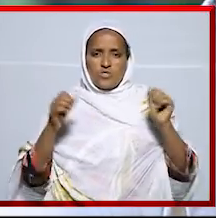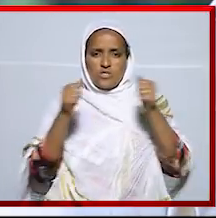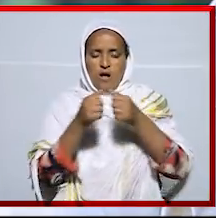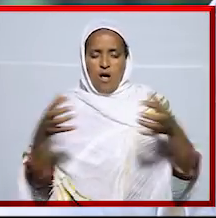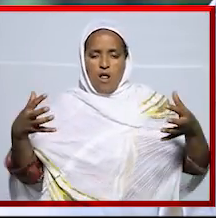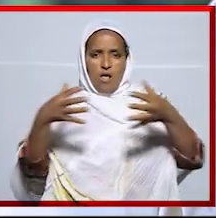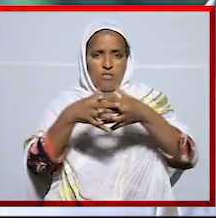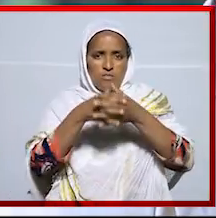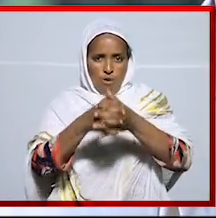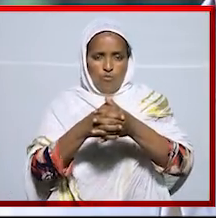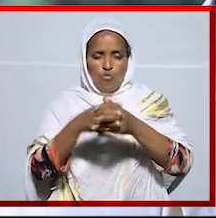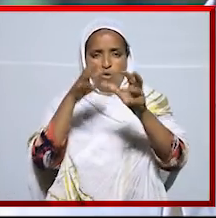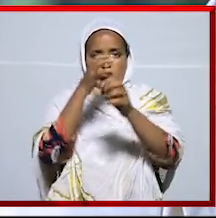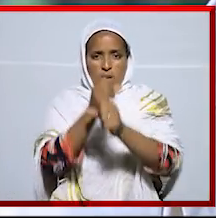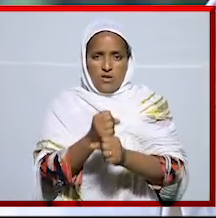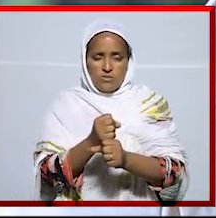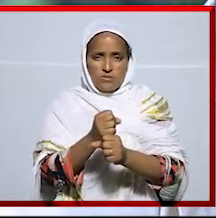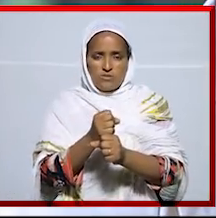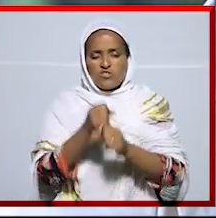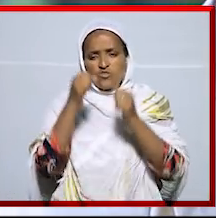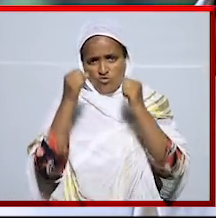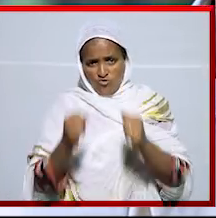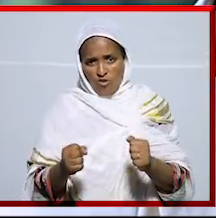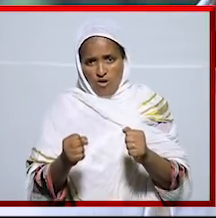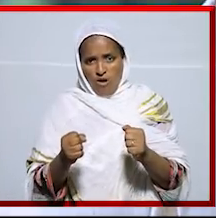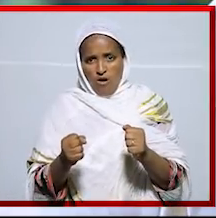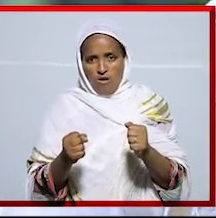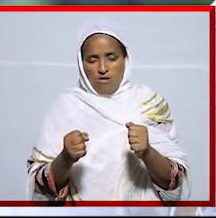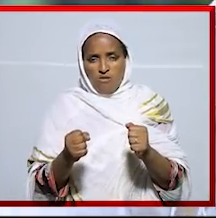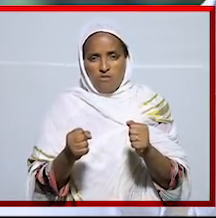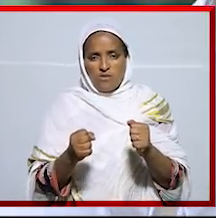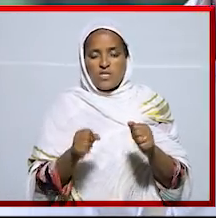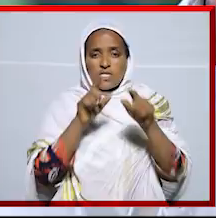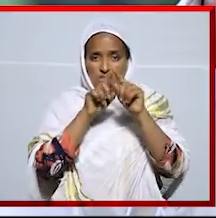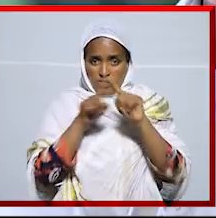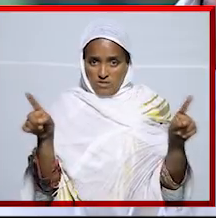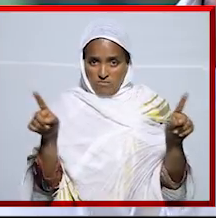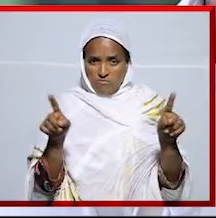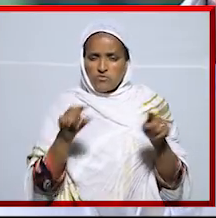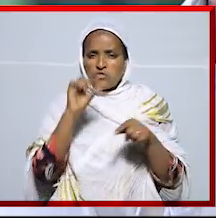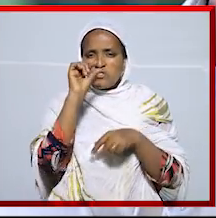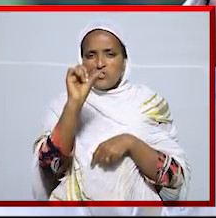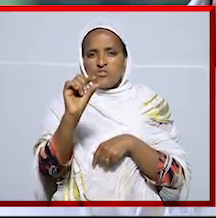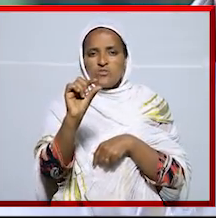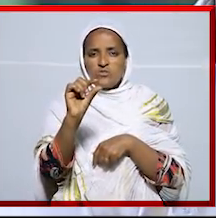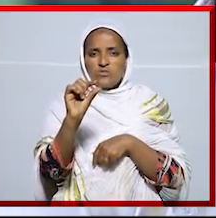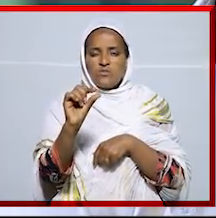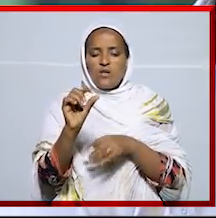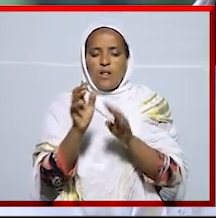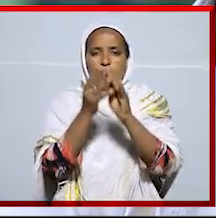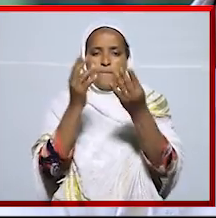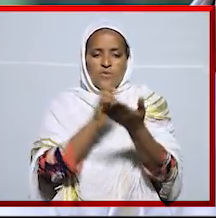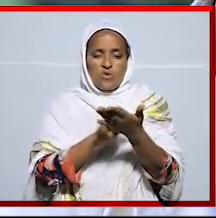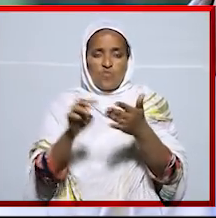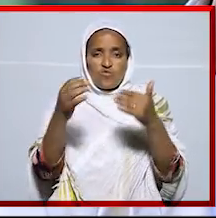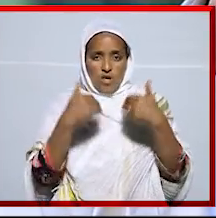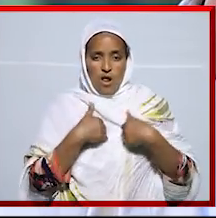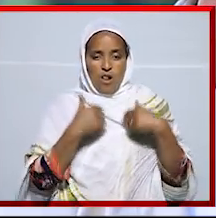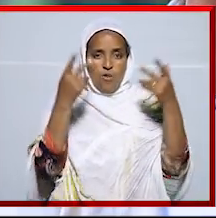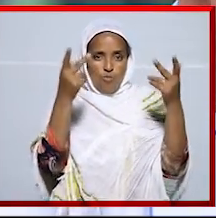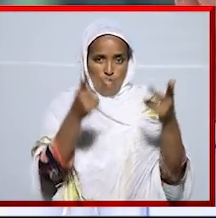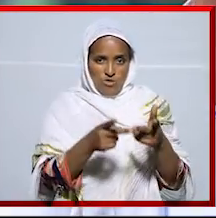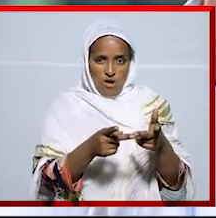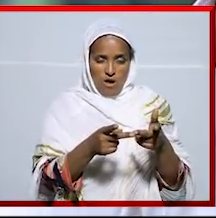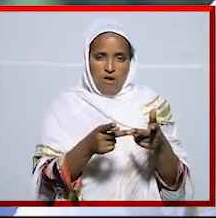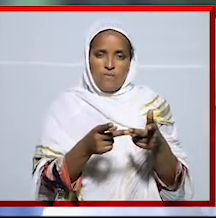መንፈሳዊቱ ጋር አጣምሮ መያዝ ይቻላል ግን ያው ትንሽ ለመጻፍ ቅዱስ